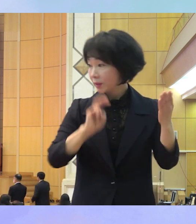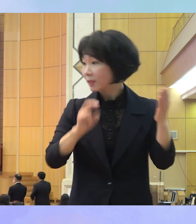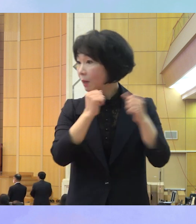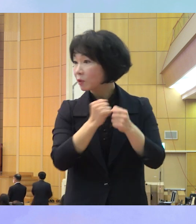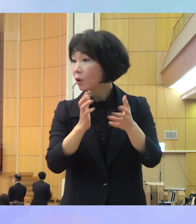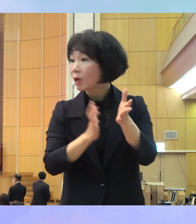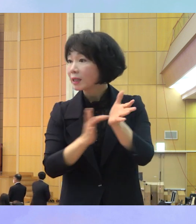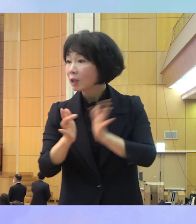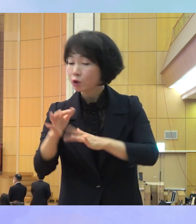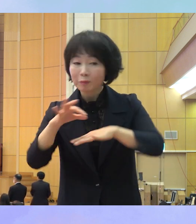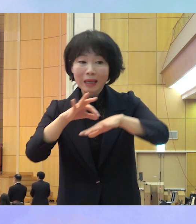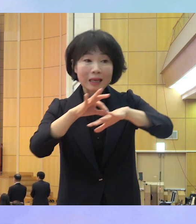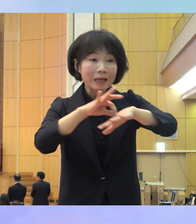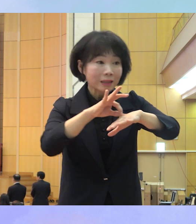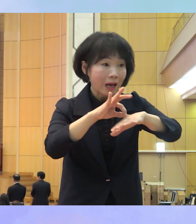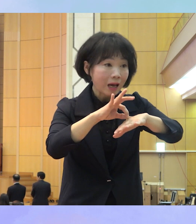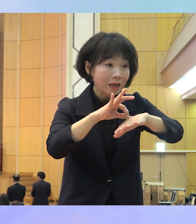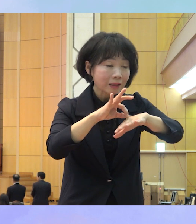분병분잔하겠습니다.